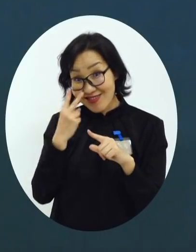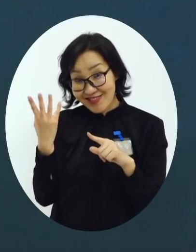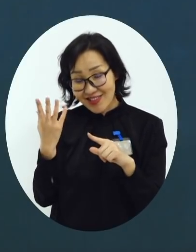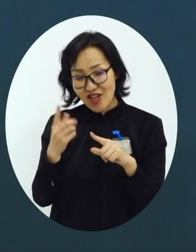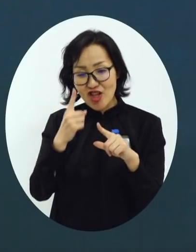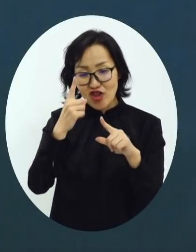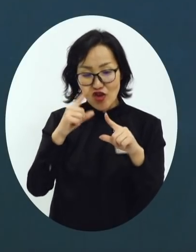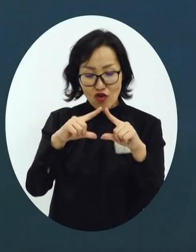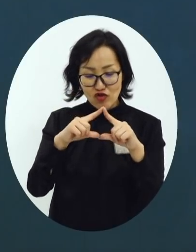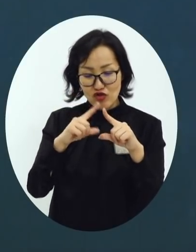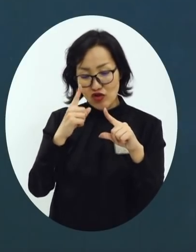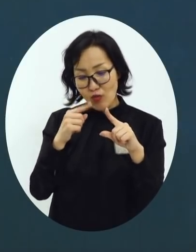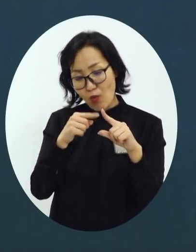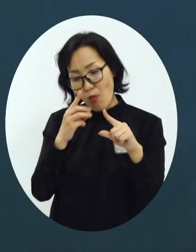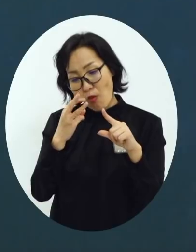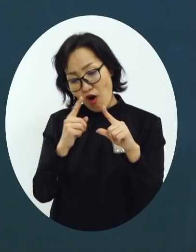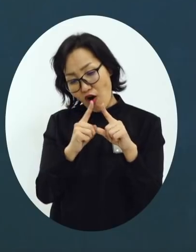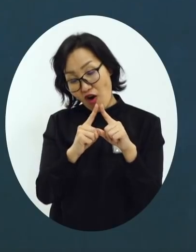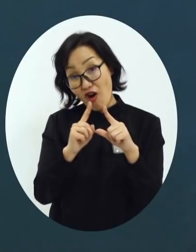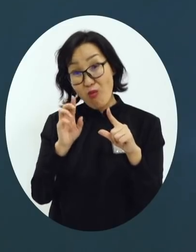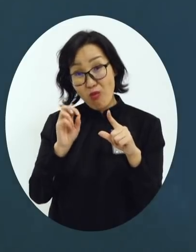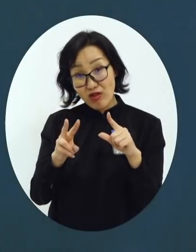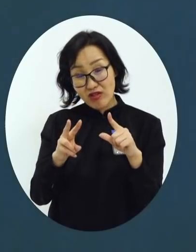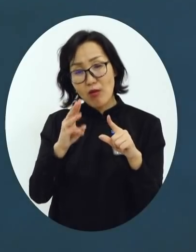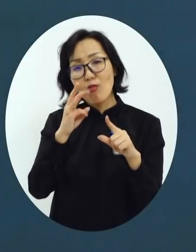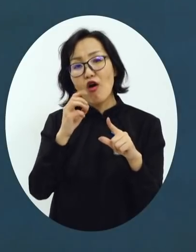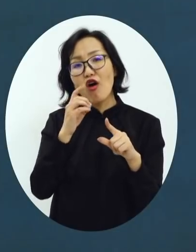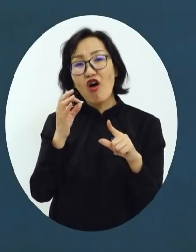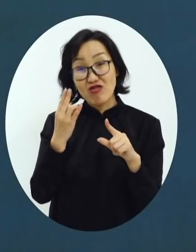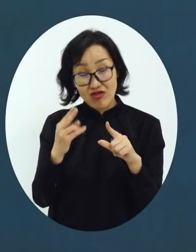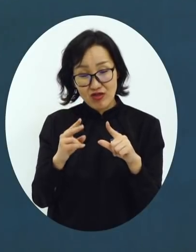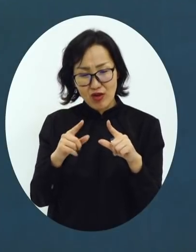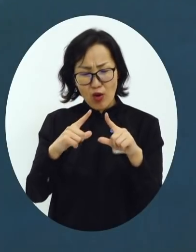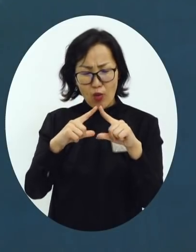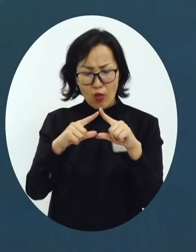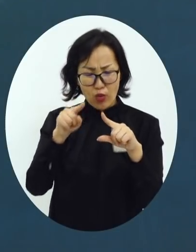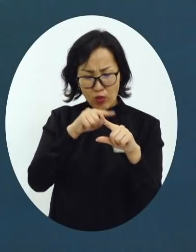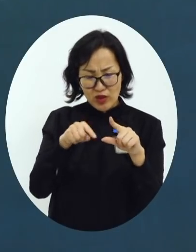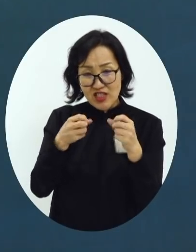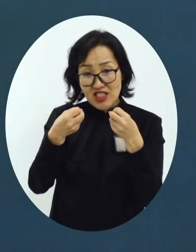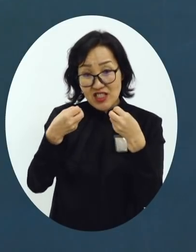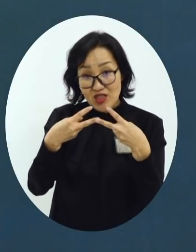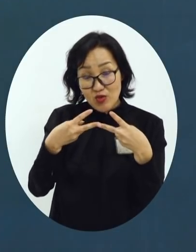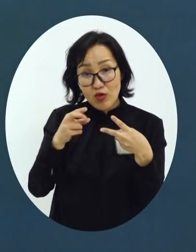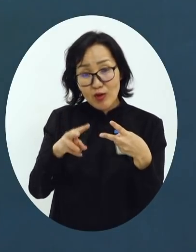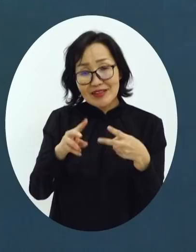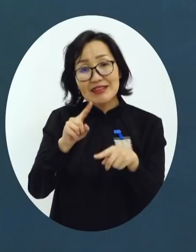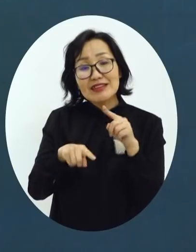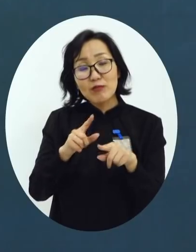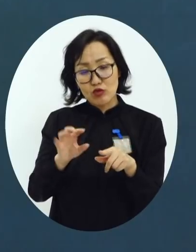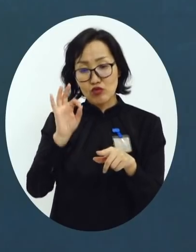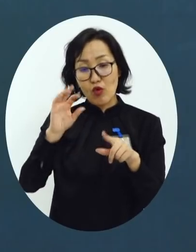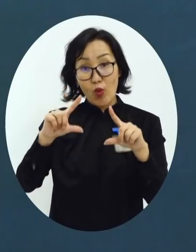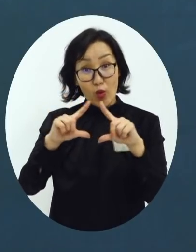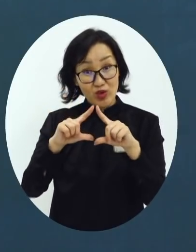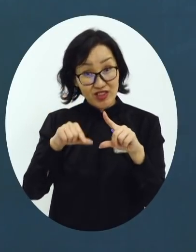нэг өнцөг нь мохоо байвал мохоо өнцөгт гурвалж юм байх. А энд болохоор гурван өнцөг нь гурвалаа тэнцүү буюу ямар гурвалж